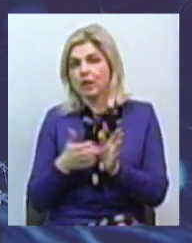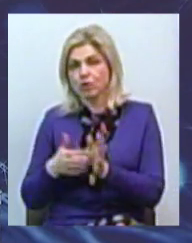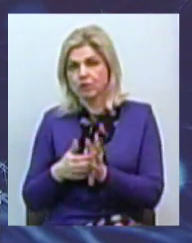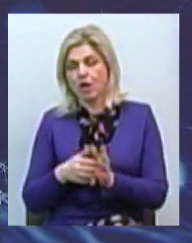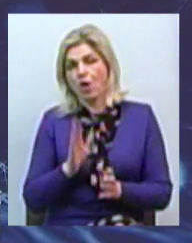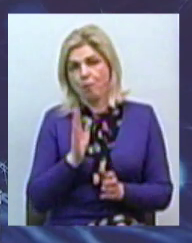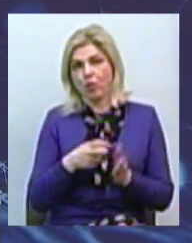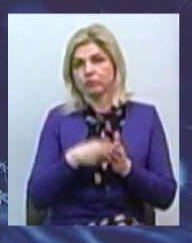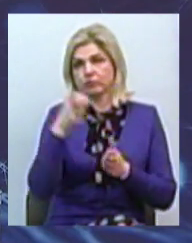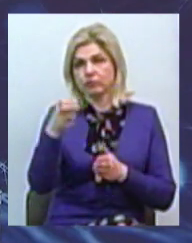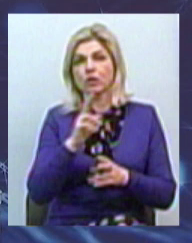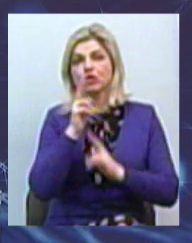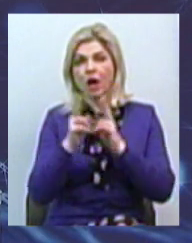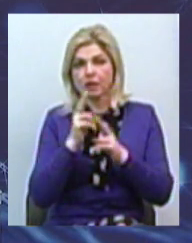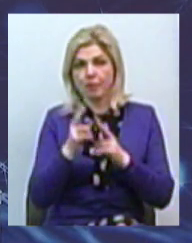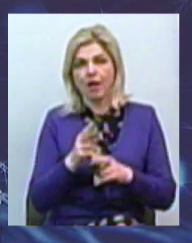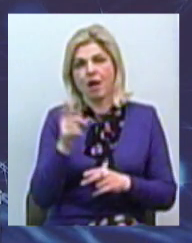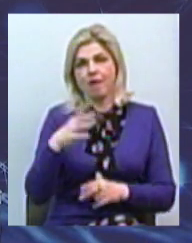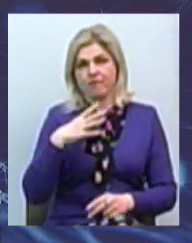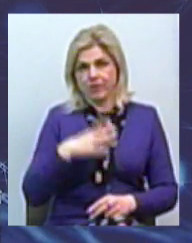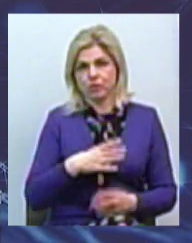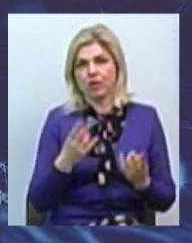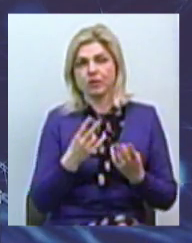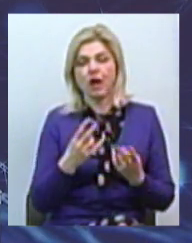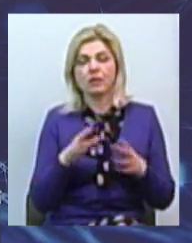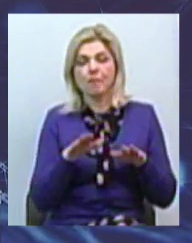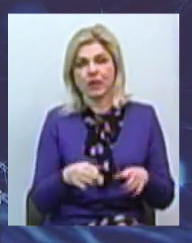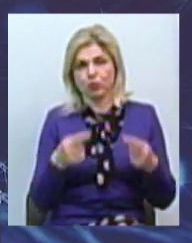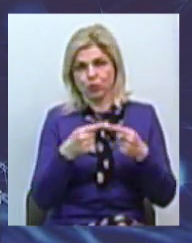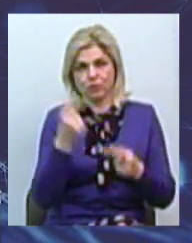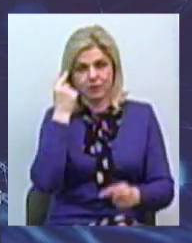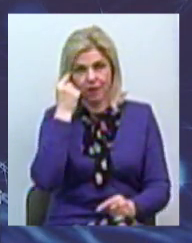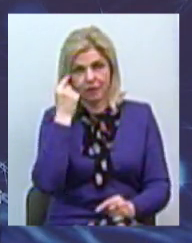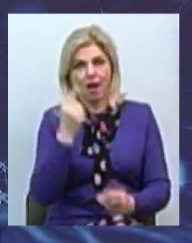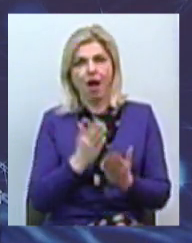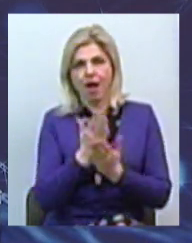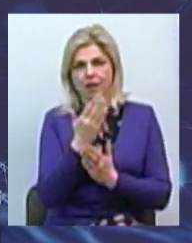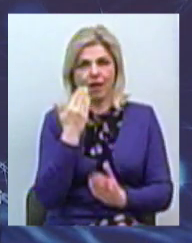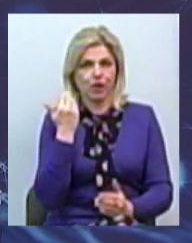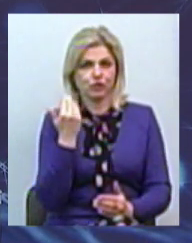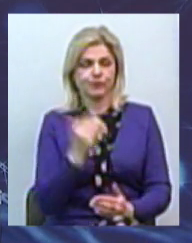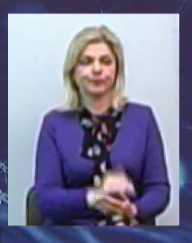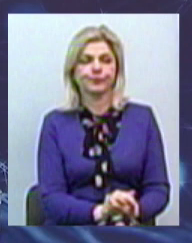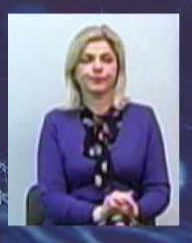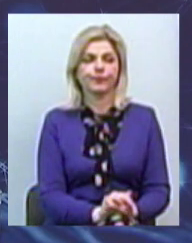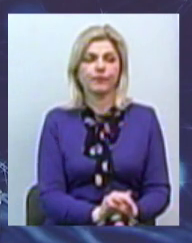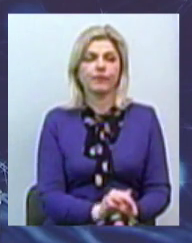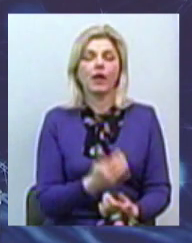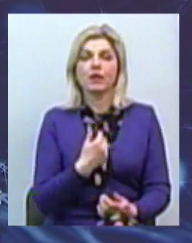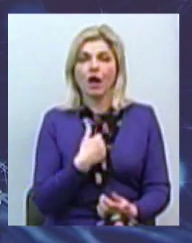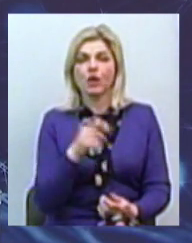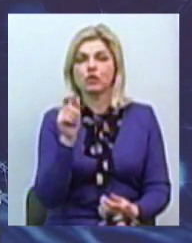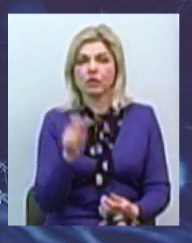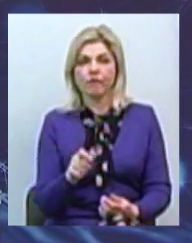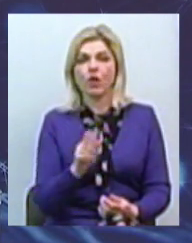будуть надходити скарги. Тому в першу чергу це балансоутримувач. Я, як людина, яка не експлуатує